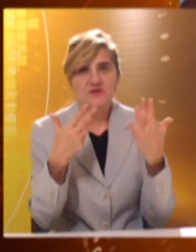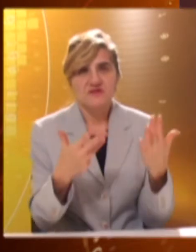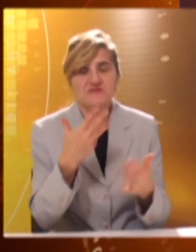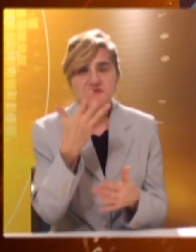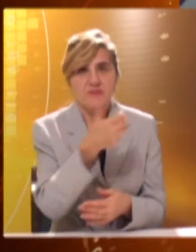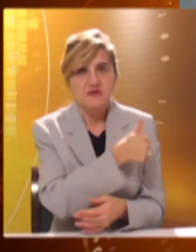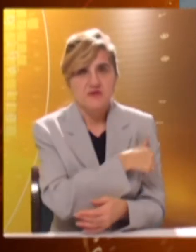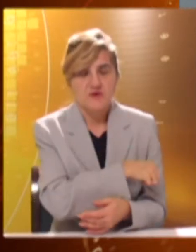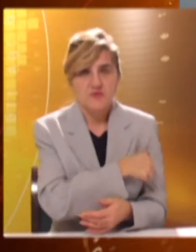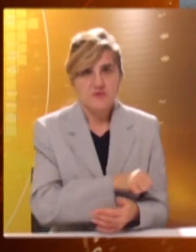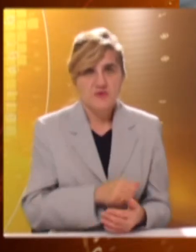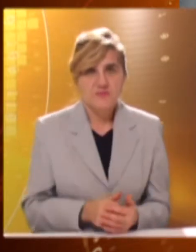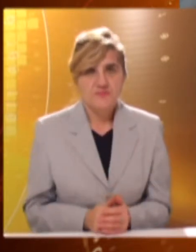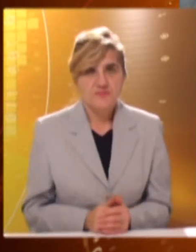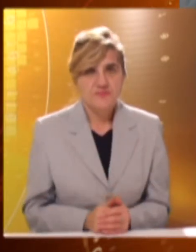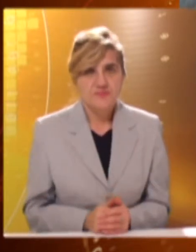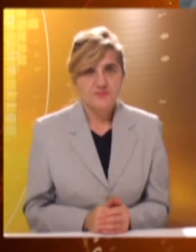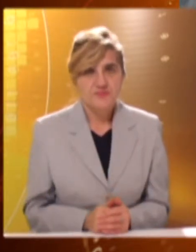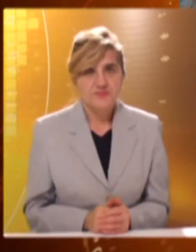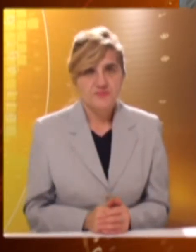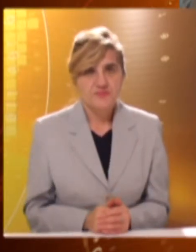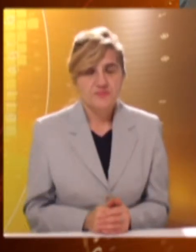1995. godine.